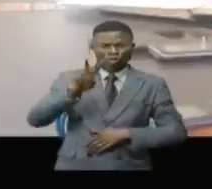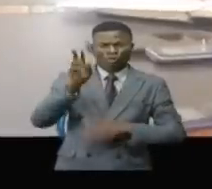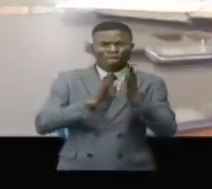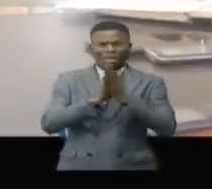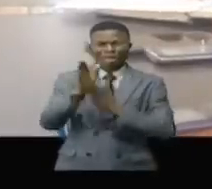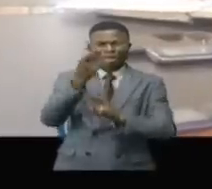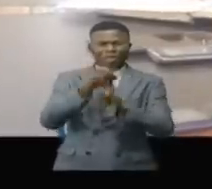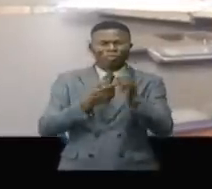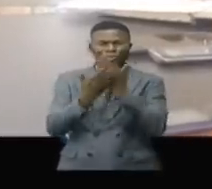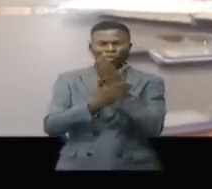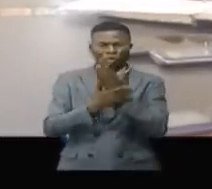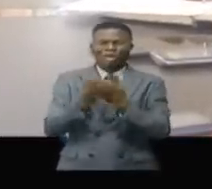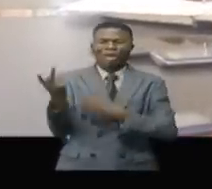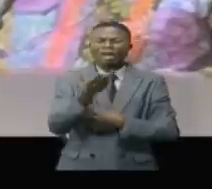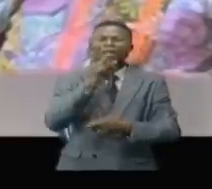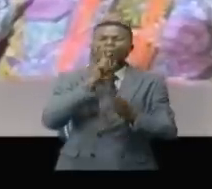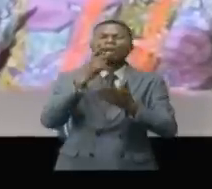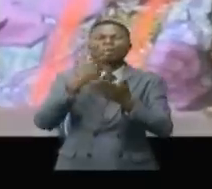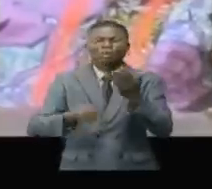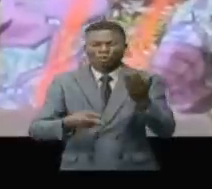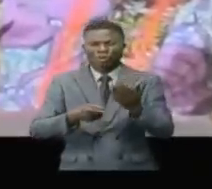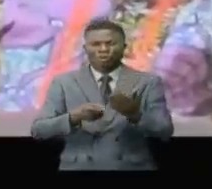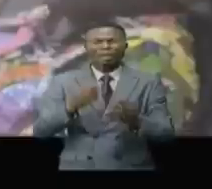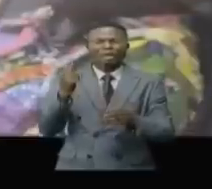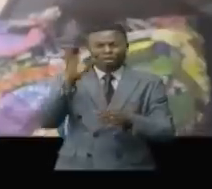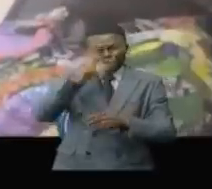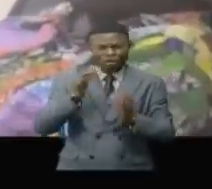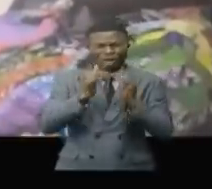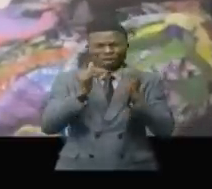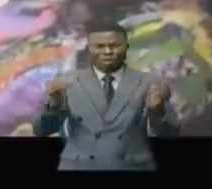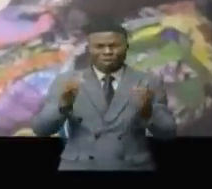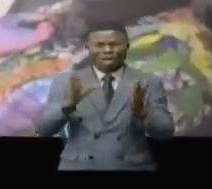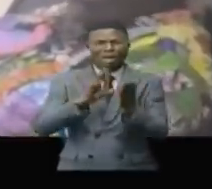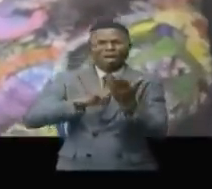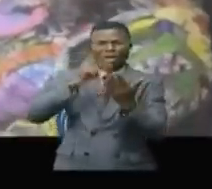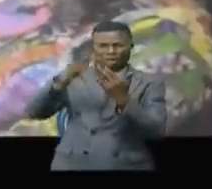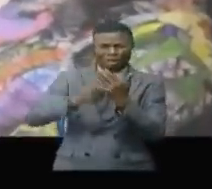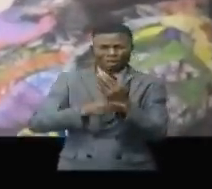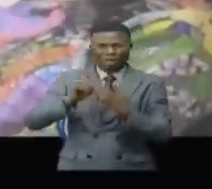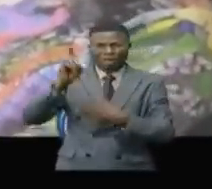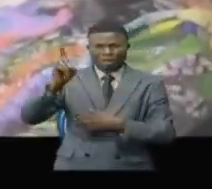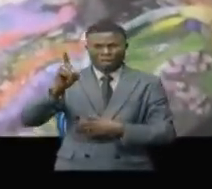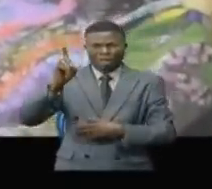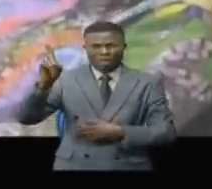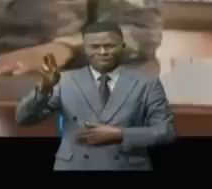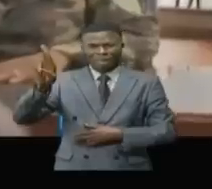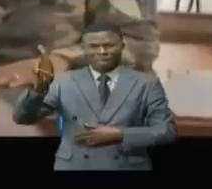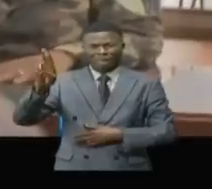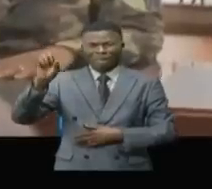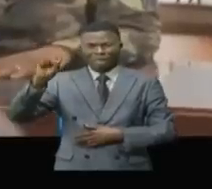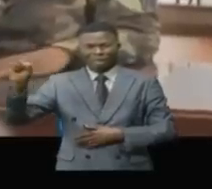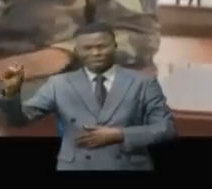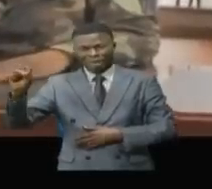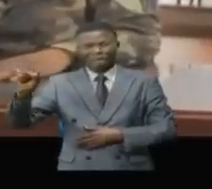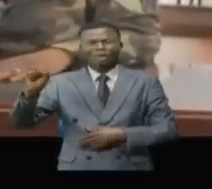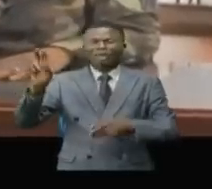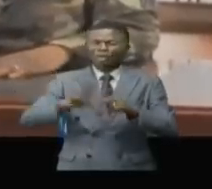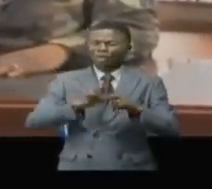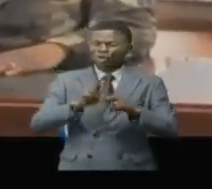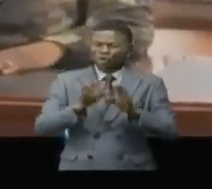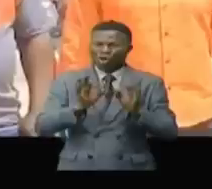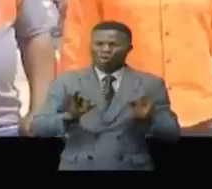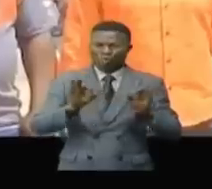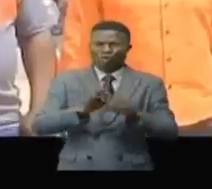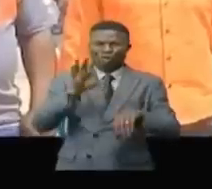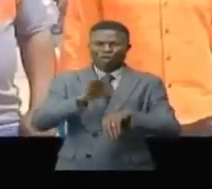Au minute de leur entretien, le processus de paix avec le programme DDRCS, dont la mise en œuvre est imminente. Occasion